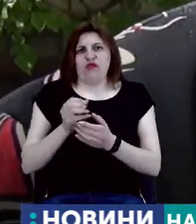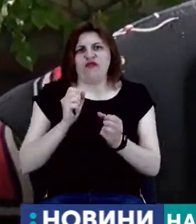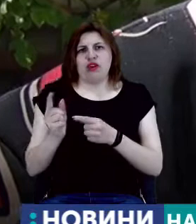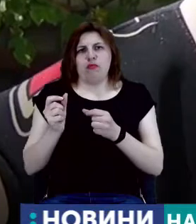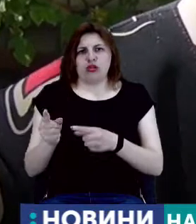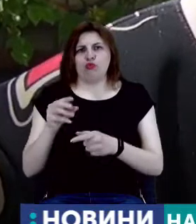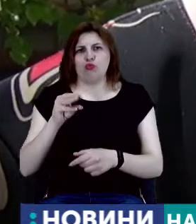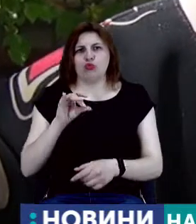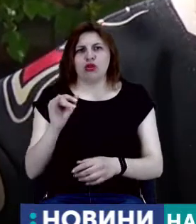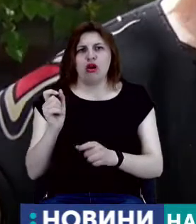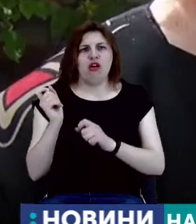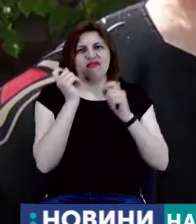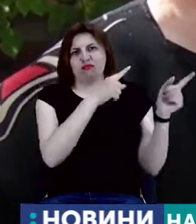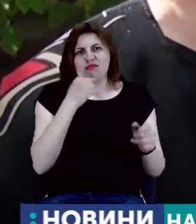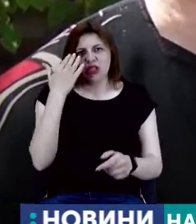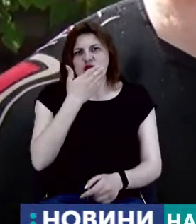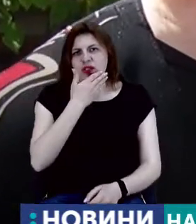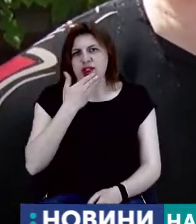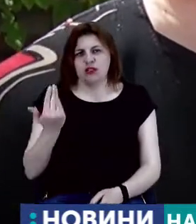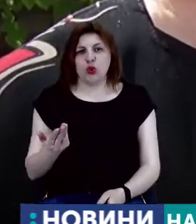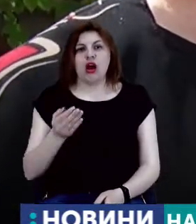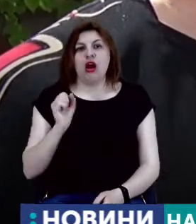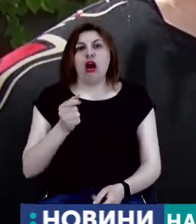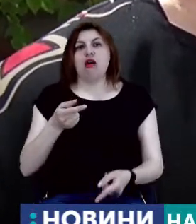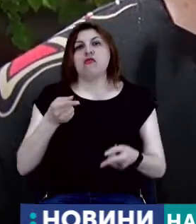выносит ничего. А именно,